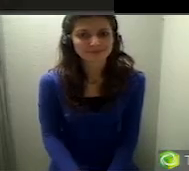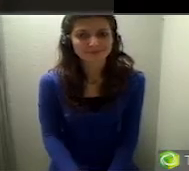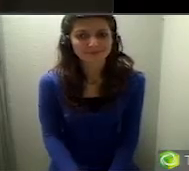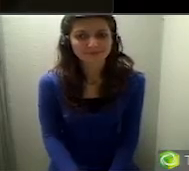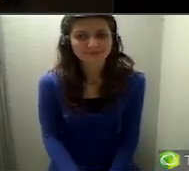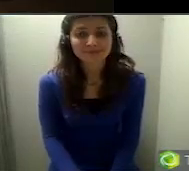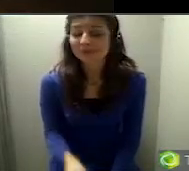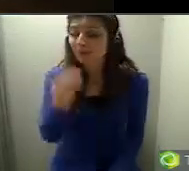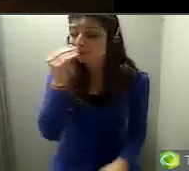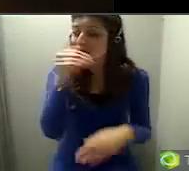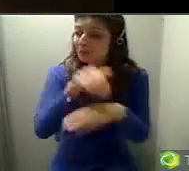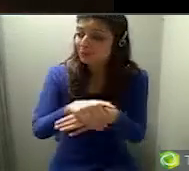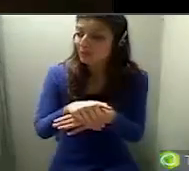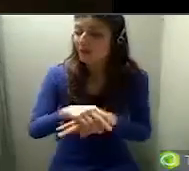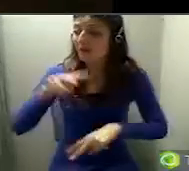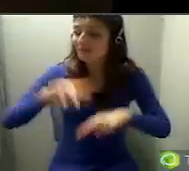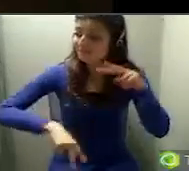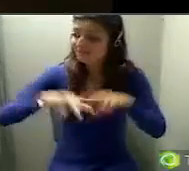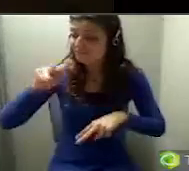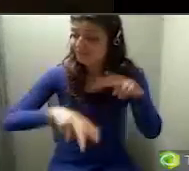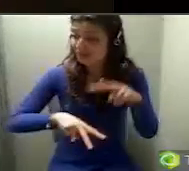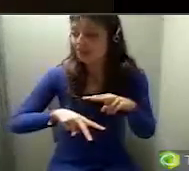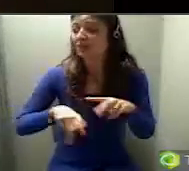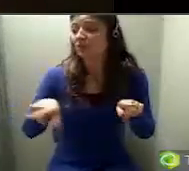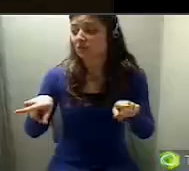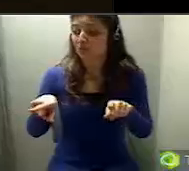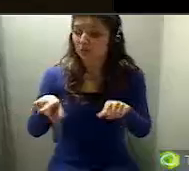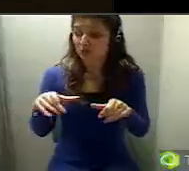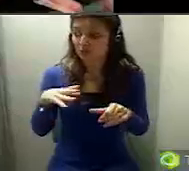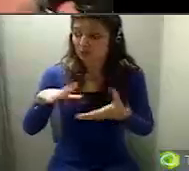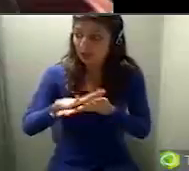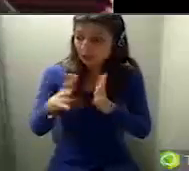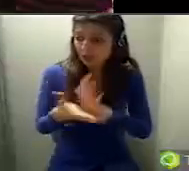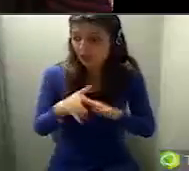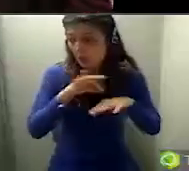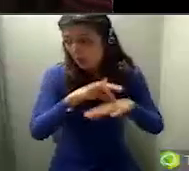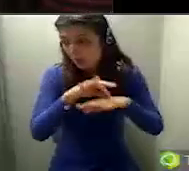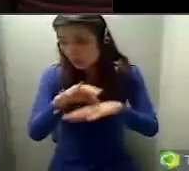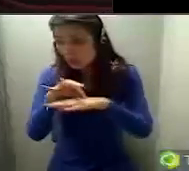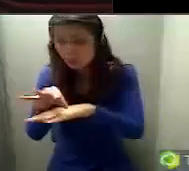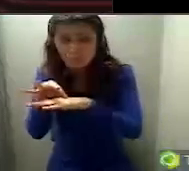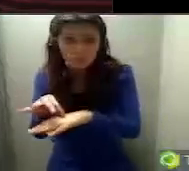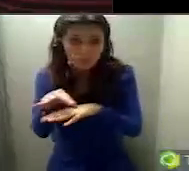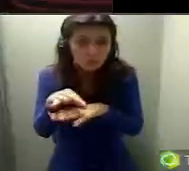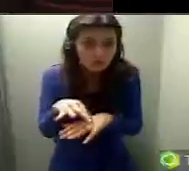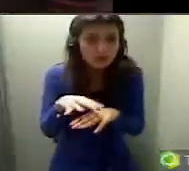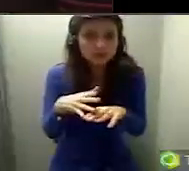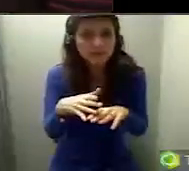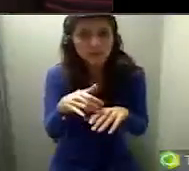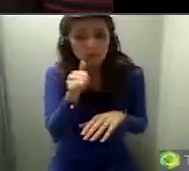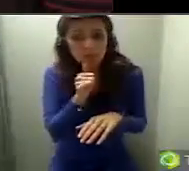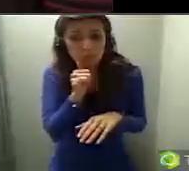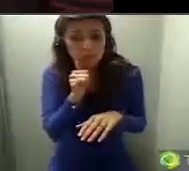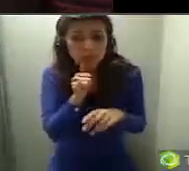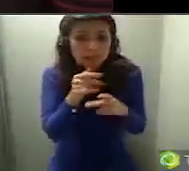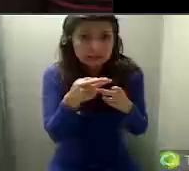Bonsoir. Notre Village est une association qui accompagne les petites collectivités à construire durablement leur avenir. Nous le faisons